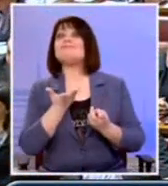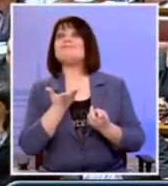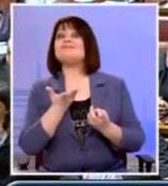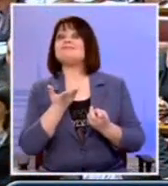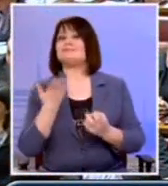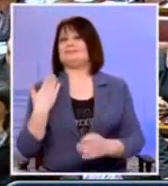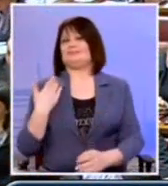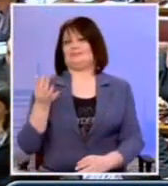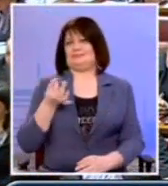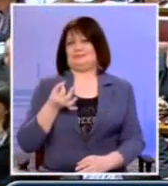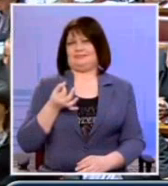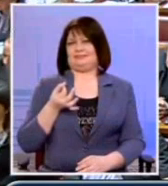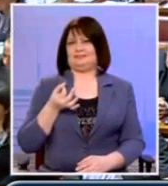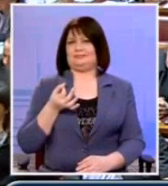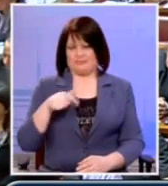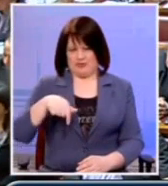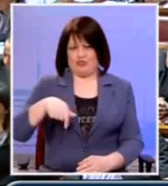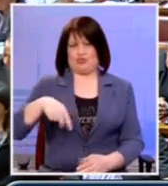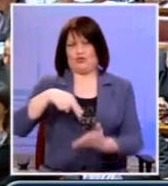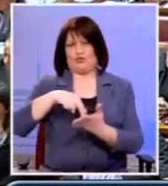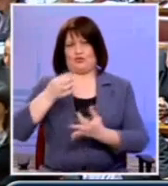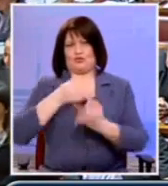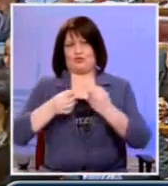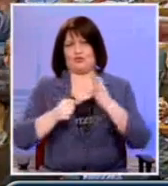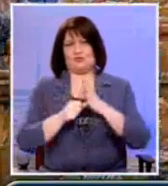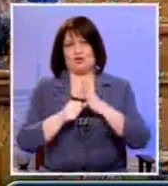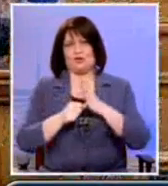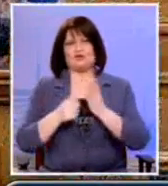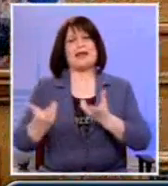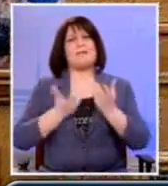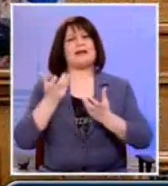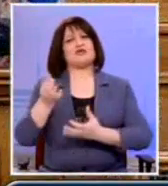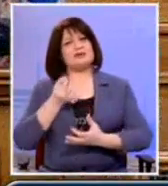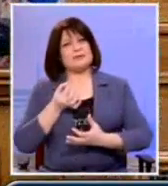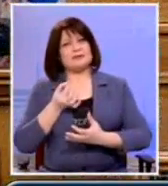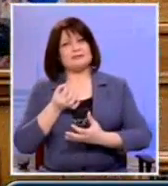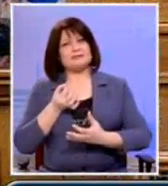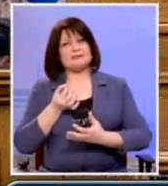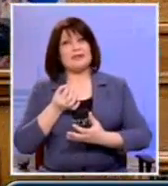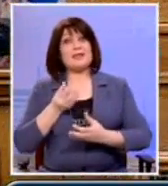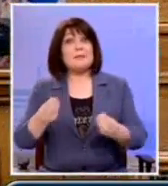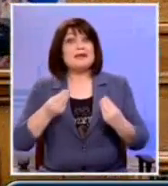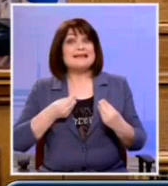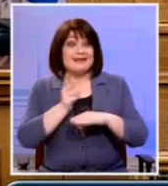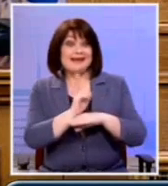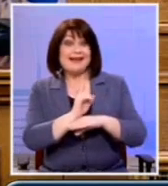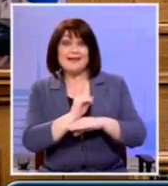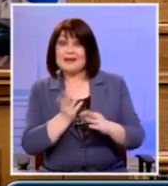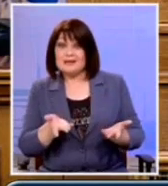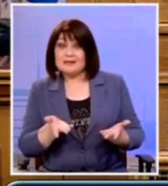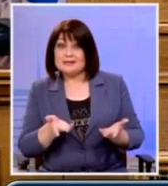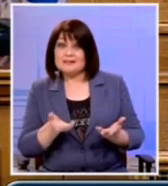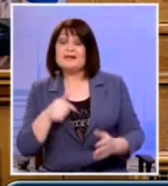και πρόσφατα και πριν από λίγο από το Βήμα ο πρόεδρος, ο κύριος Καμένος. Ακριβώς εδώ βρίσκεται